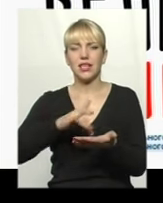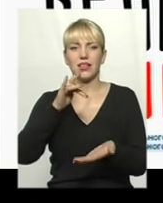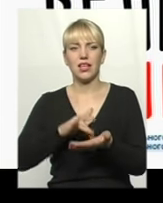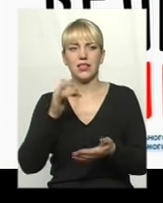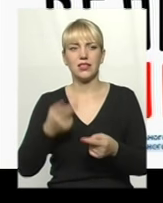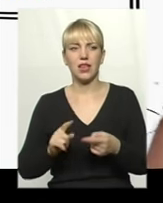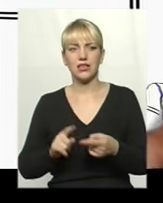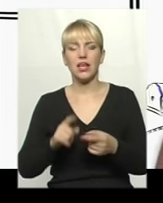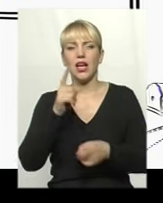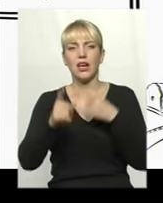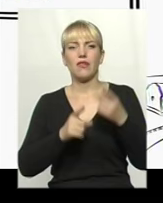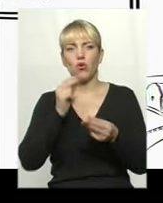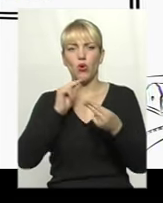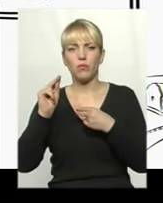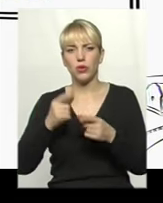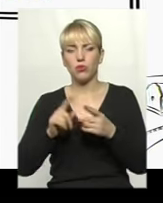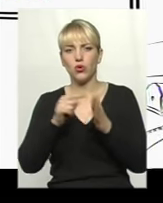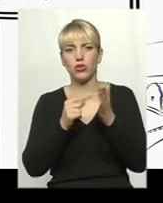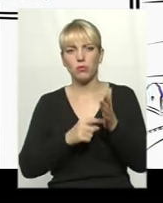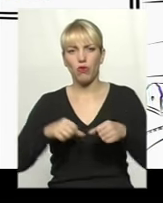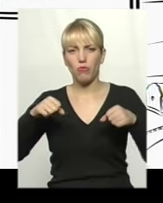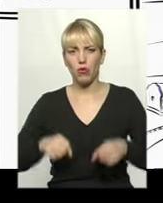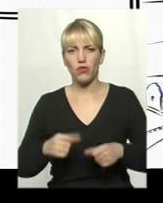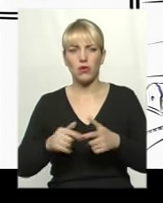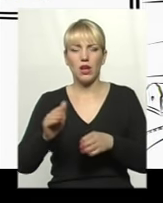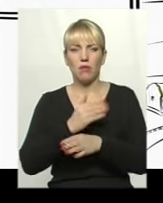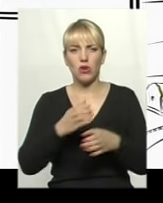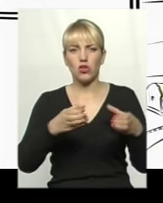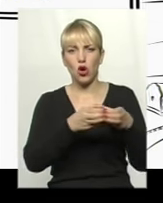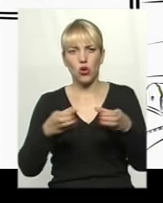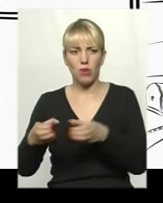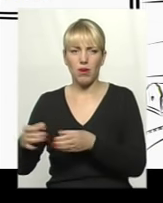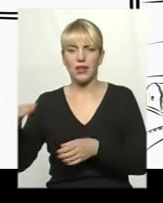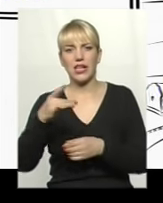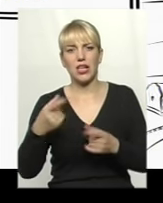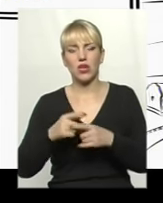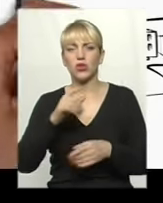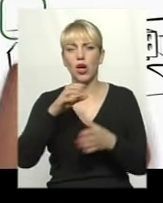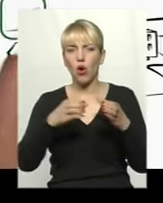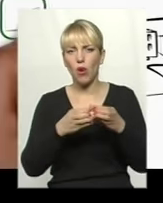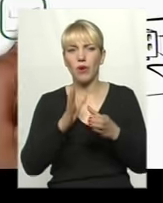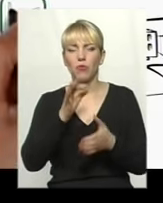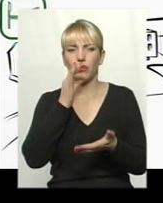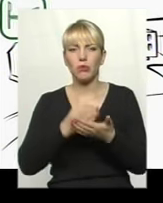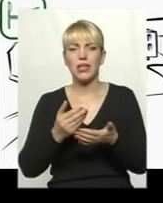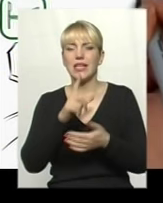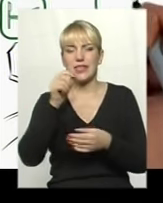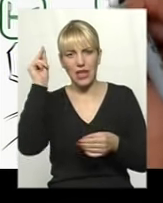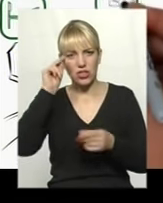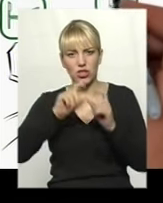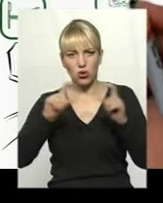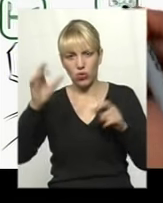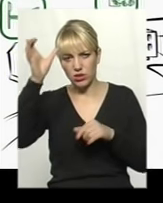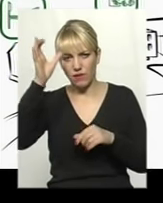влади. Реформа оптимізує розподіл повноважень між громадою, районом та регіоном. Громада відповідатиме за дошкільну та шкільну освіту,